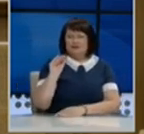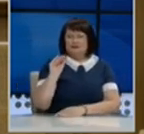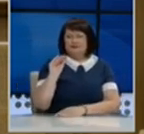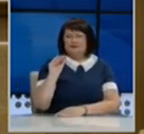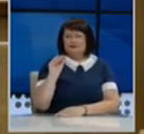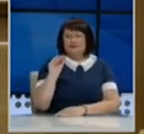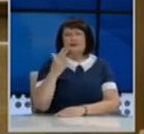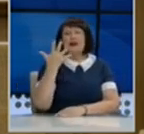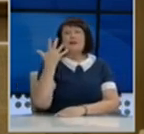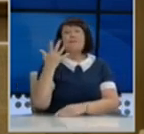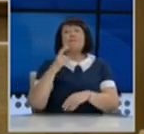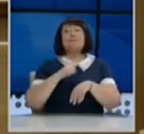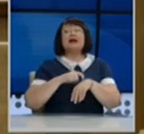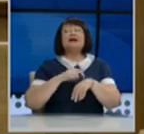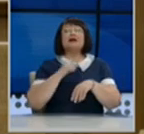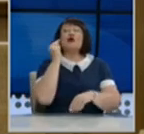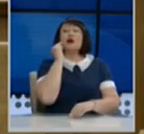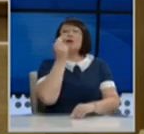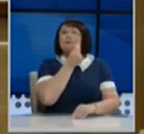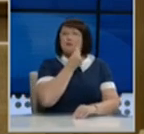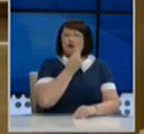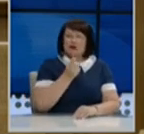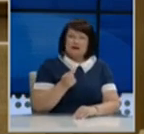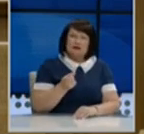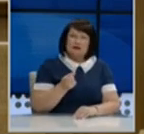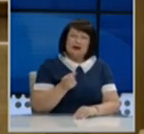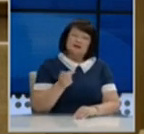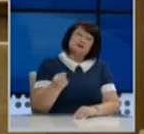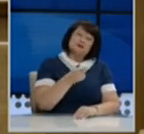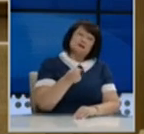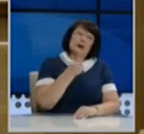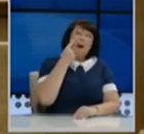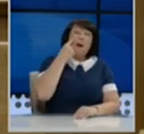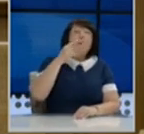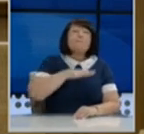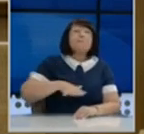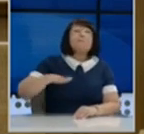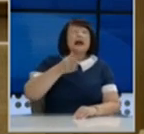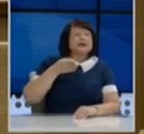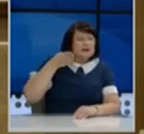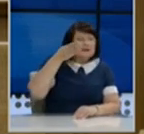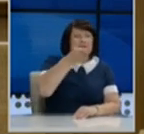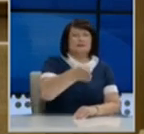στις 5 η ώρα το απόγευμα να πάει στο μάτι.